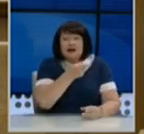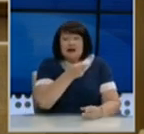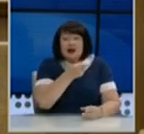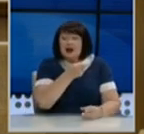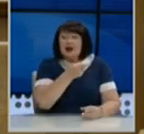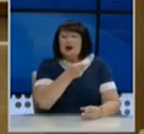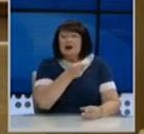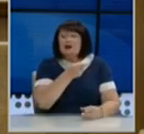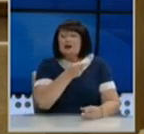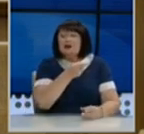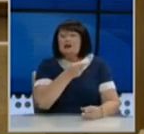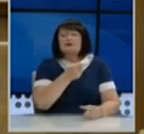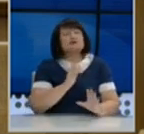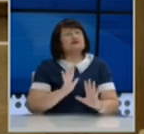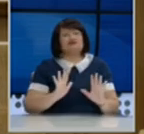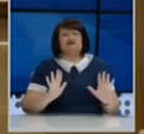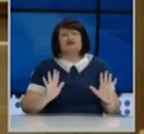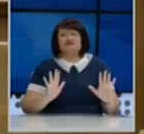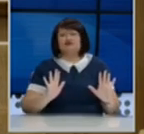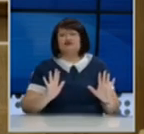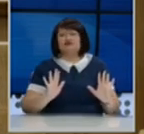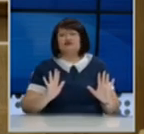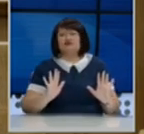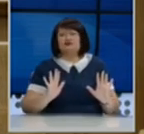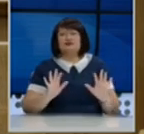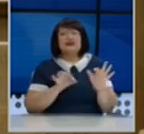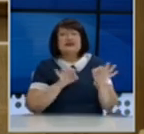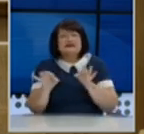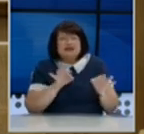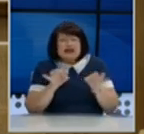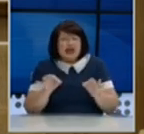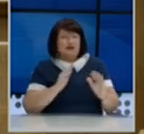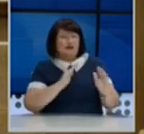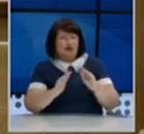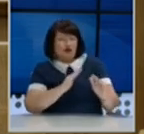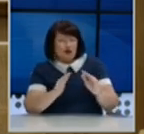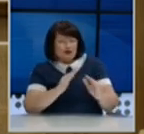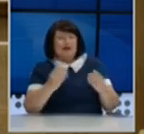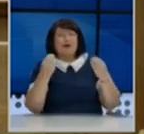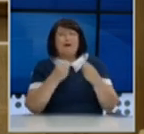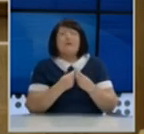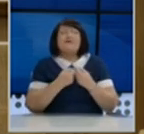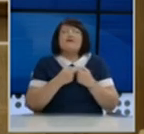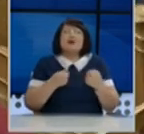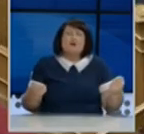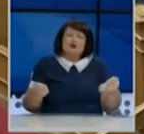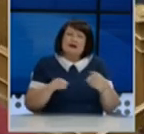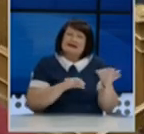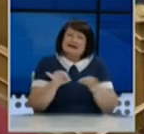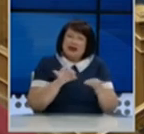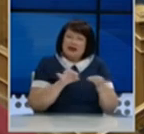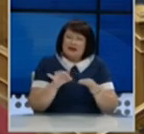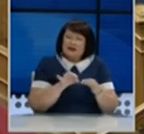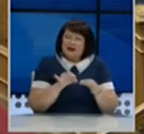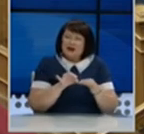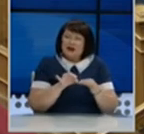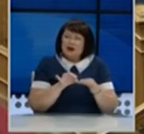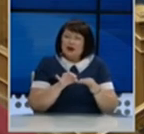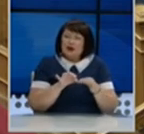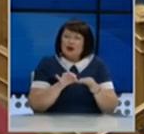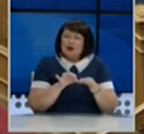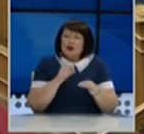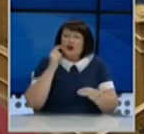κάθε πλαισίου πρόνοιας σχεδίου και εφαρμογής σχεδιασμού, την